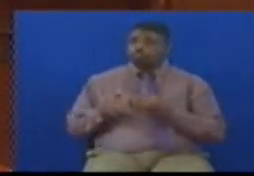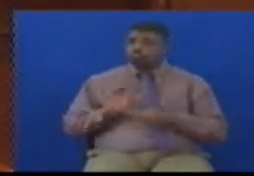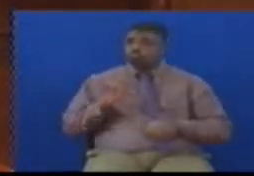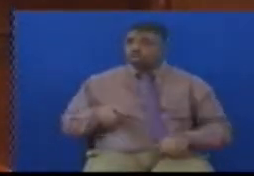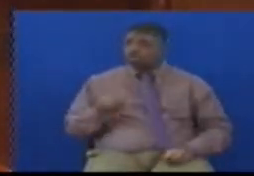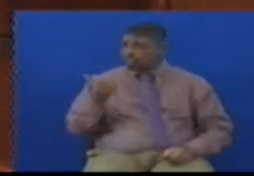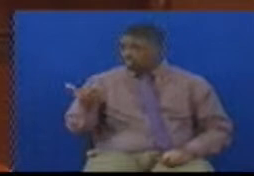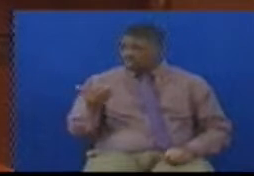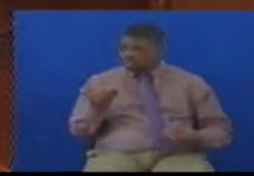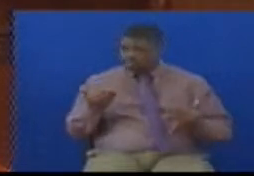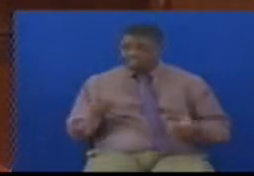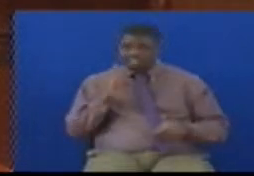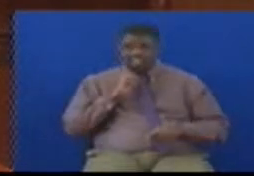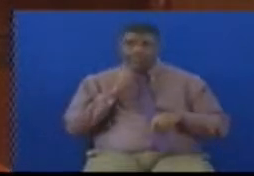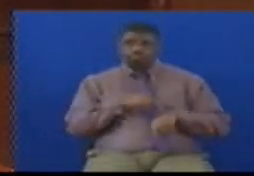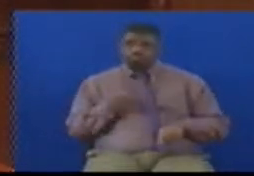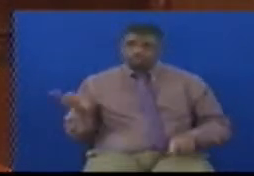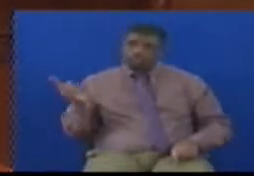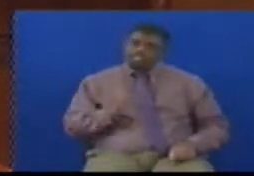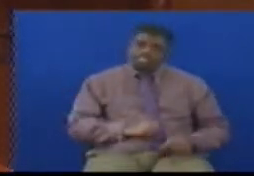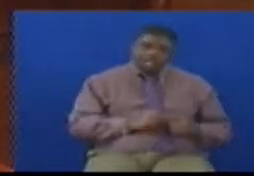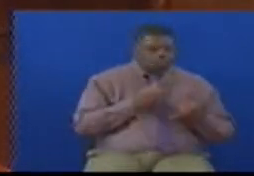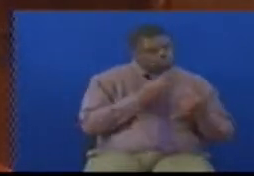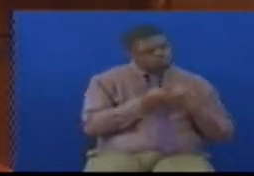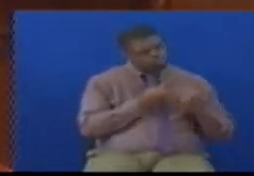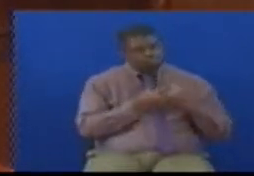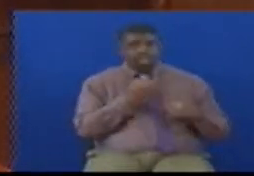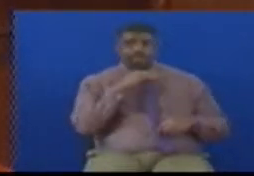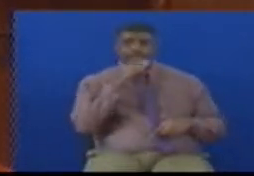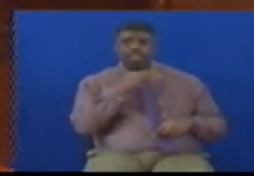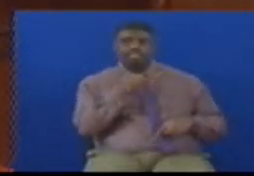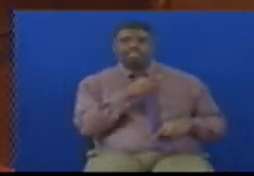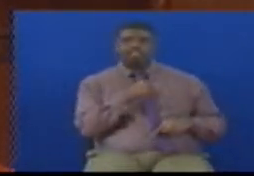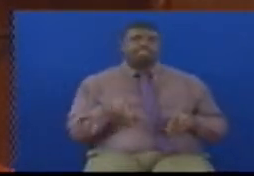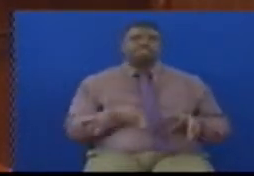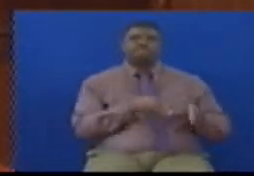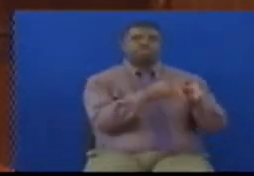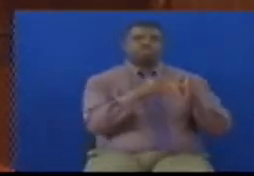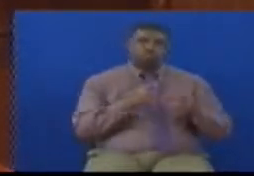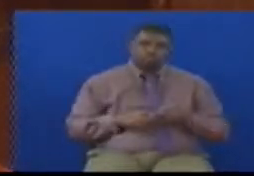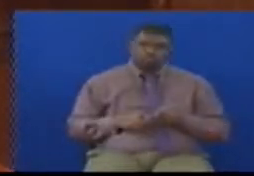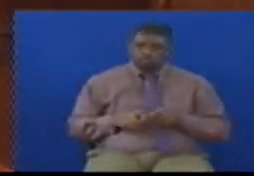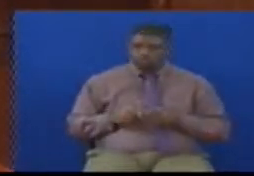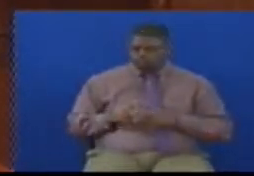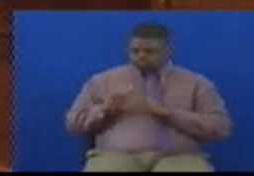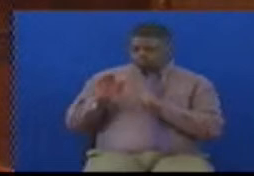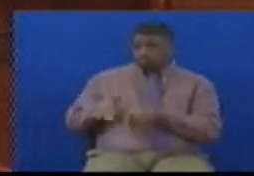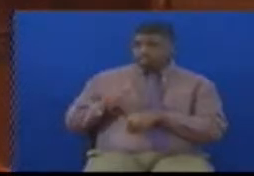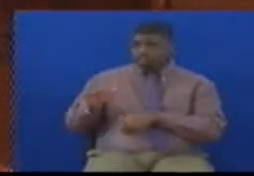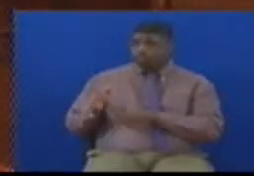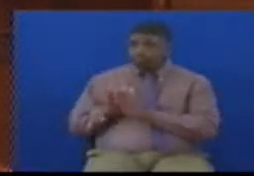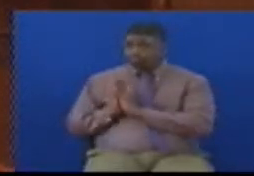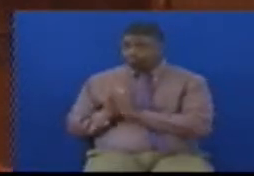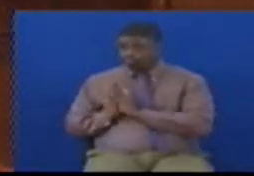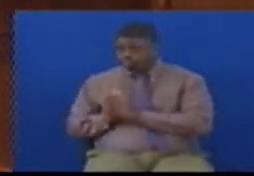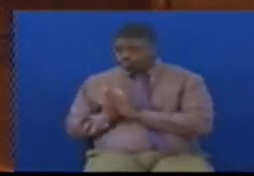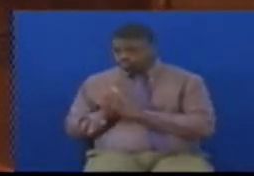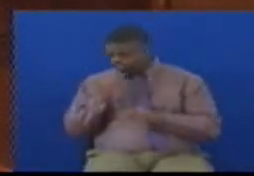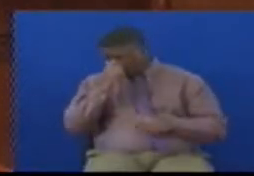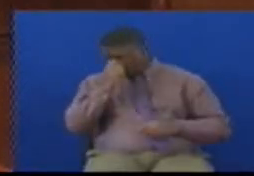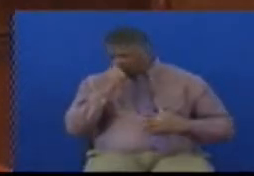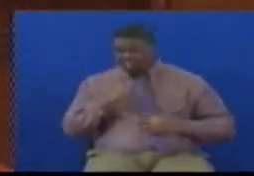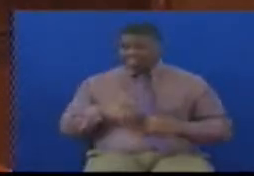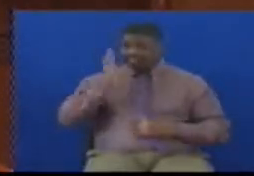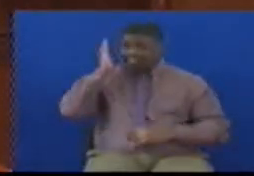tano, kila wakati wakija tunazungumza habari hii ya mfumo. Kwa hiyo ningeomba bunge lako tukufu lielekeze kabisa na